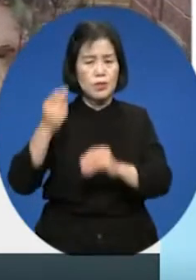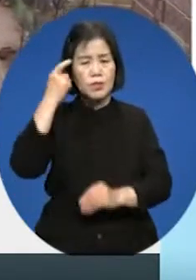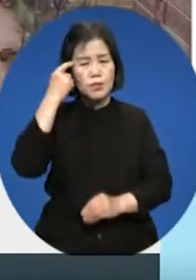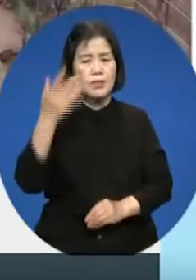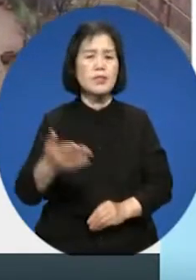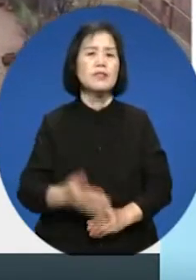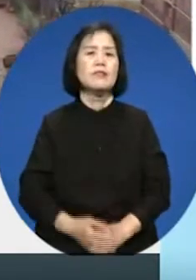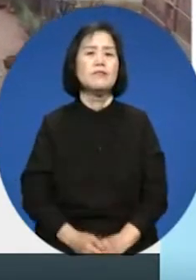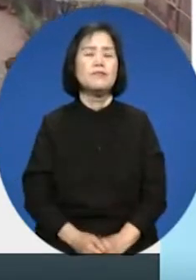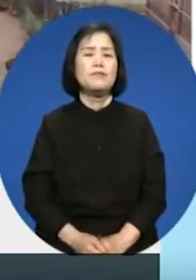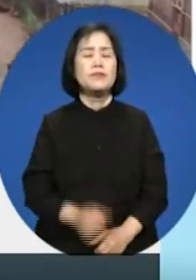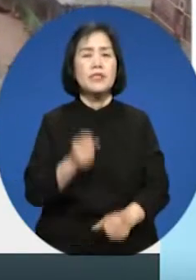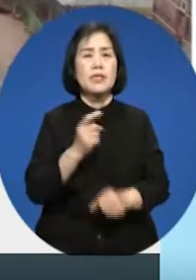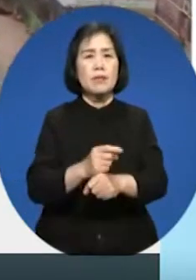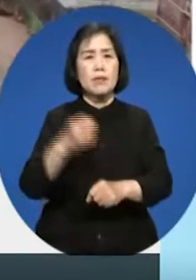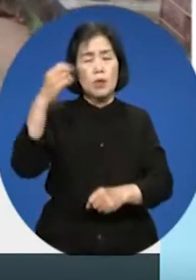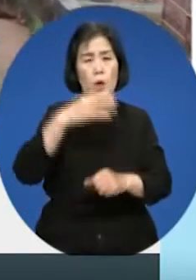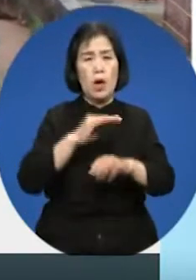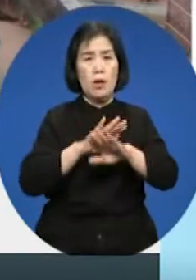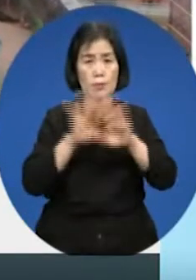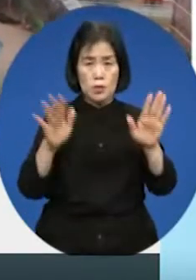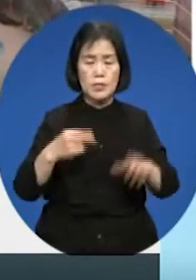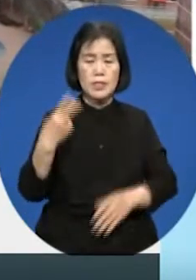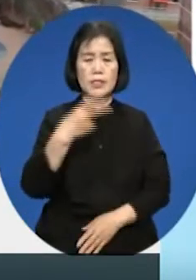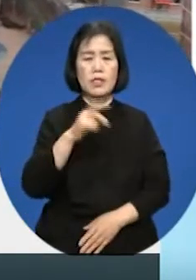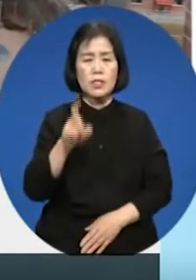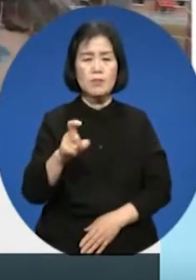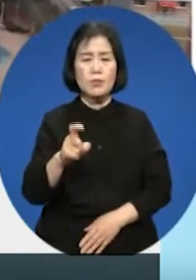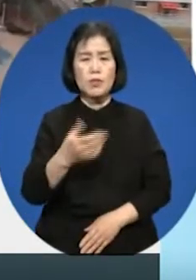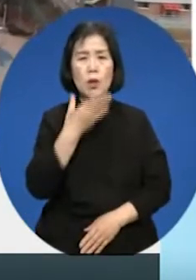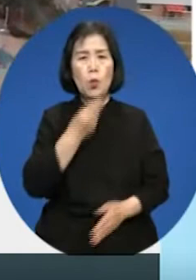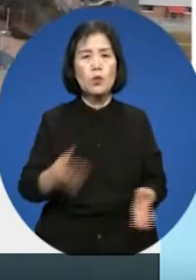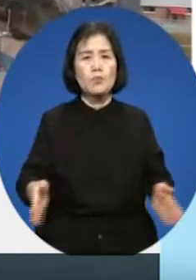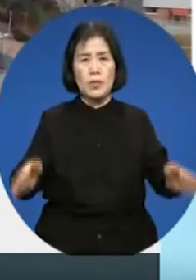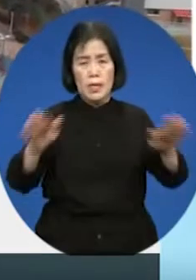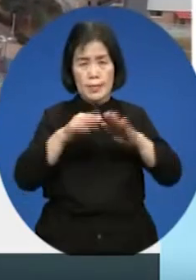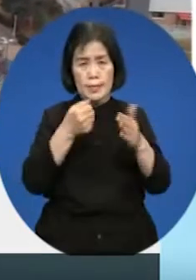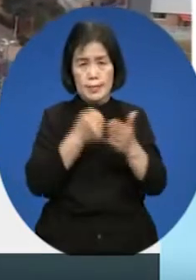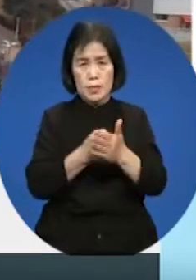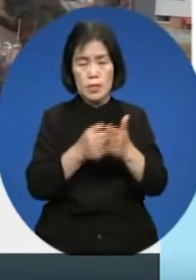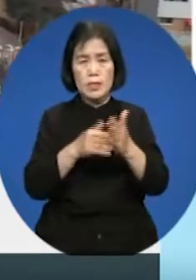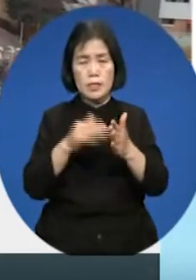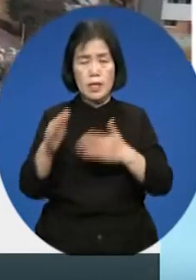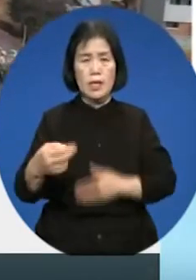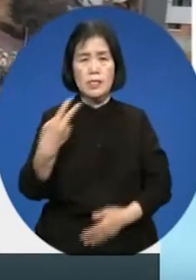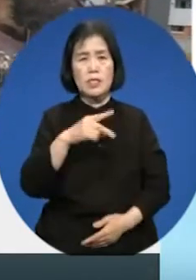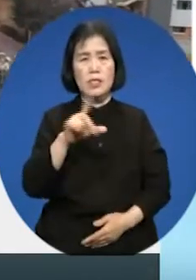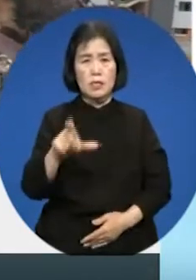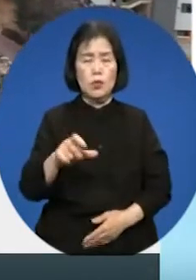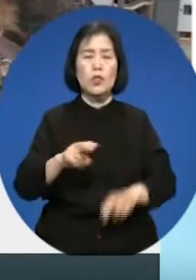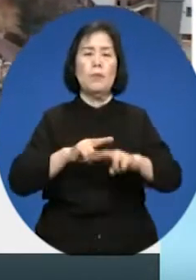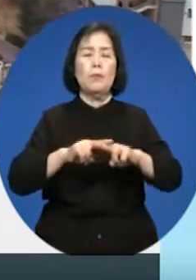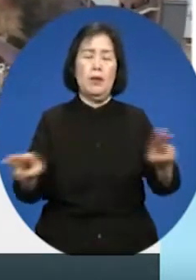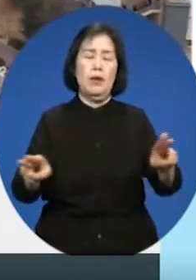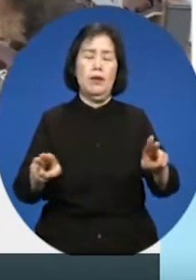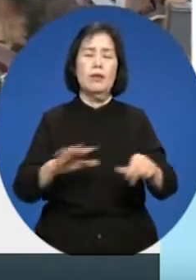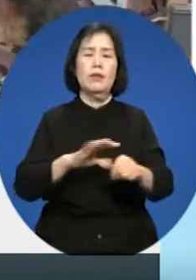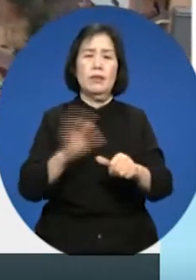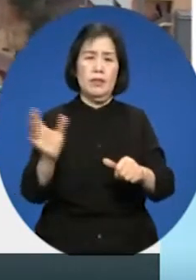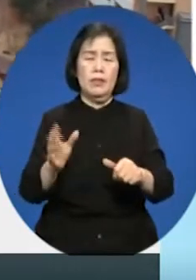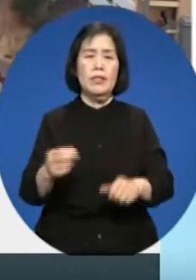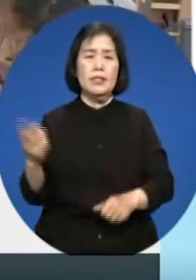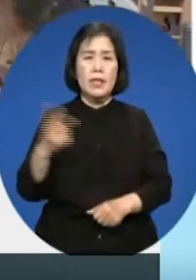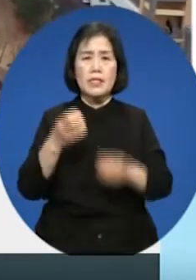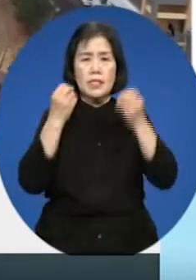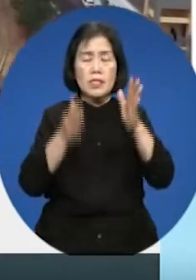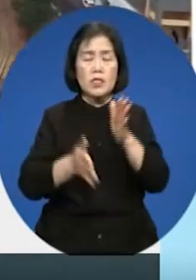하시는데요. 이미 광명은 2010년도에 보금자리 지구로 지정을 했다가 2015년도에 해제를 했습니다. 다시